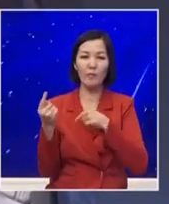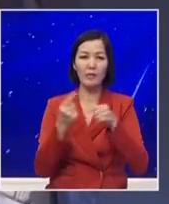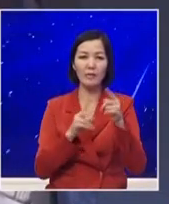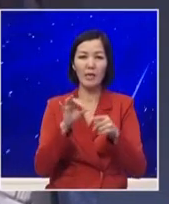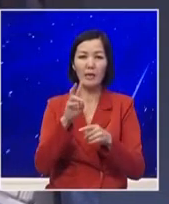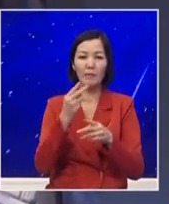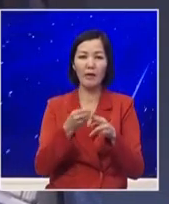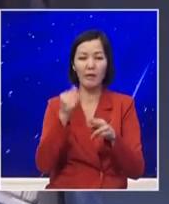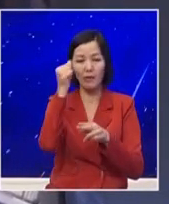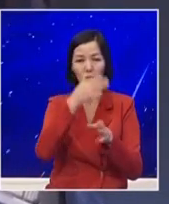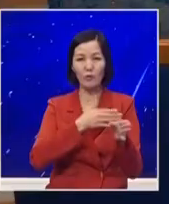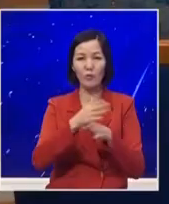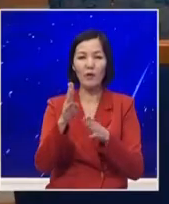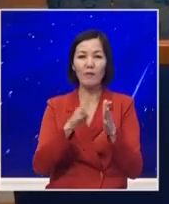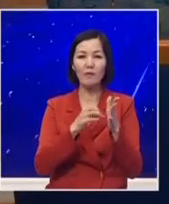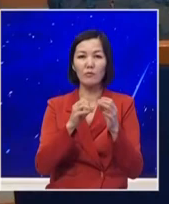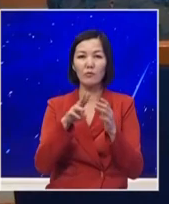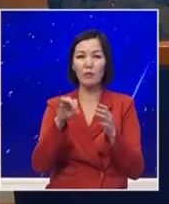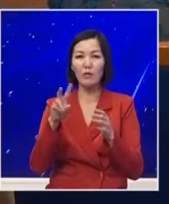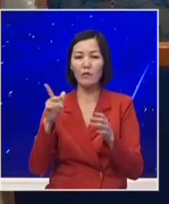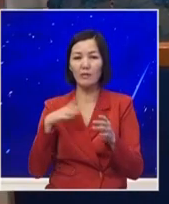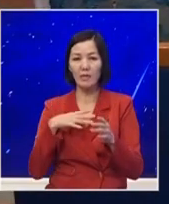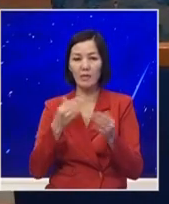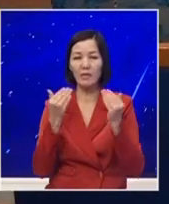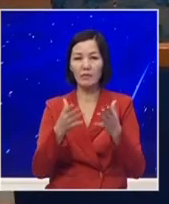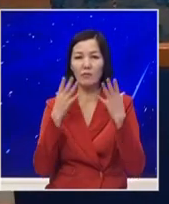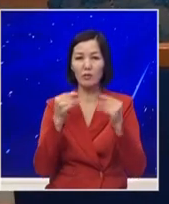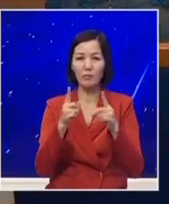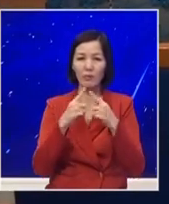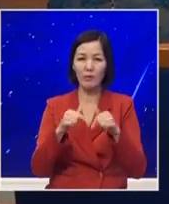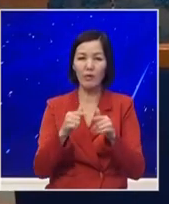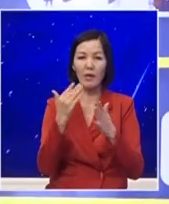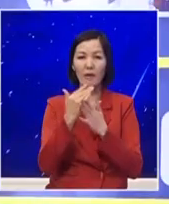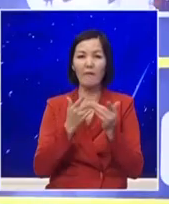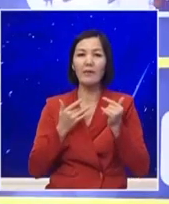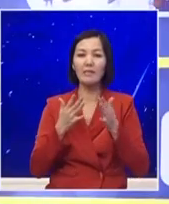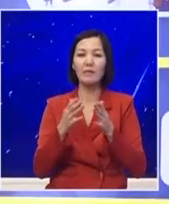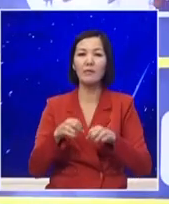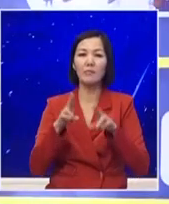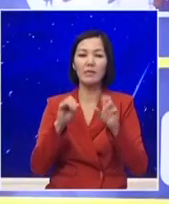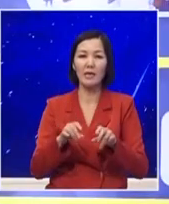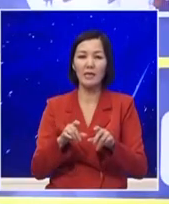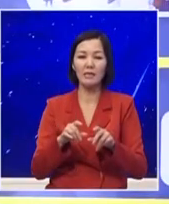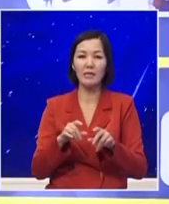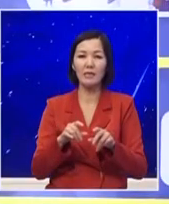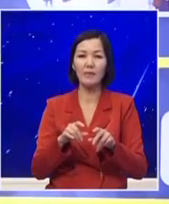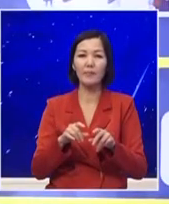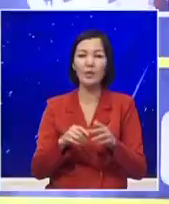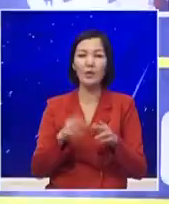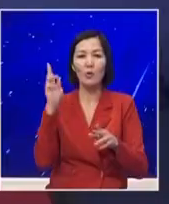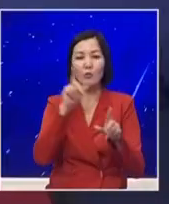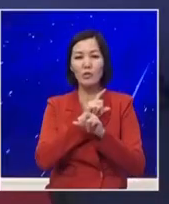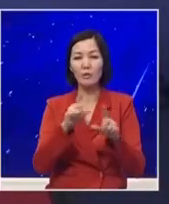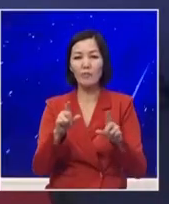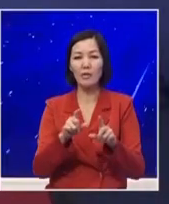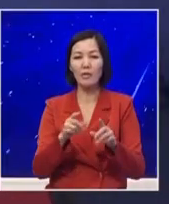«Енбек» в этом году выделено почти 18 миллионов тенге. На сегодня сформирован перечень востребованных специальностей, определены учебные заведения,